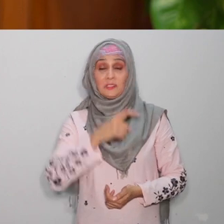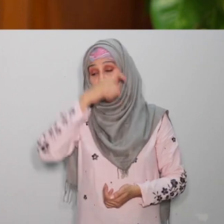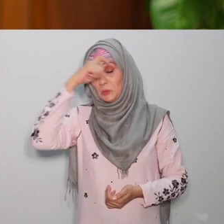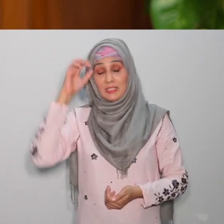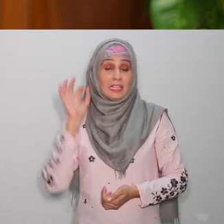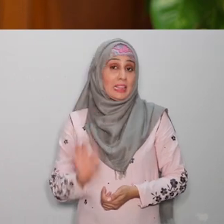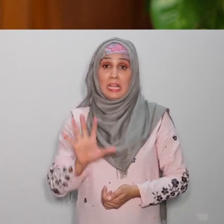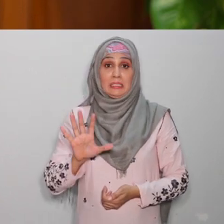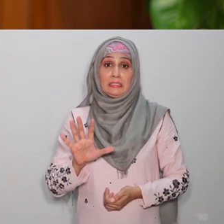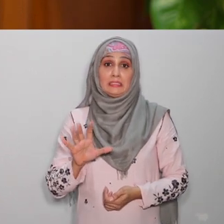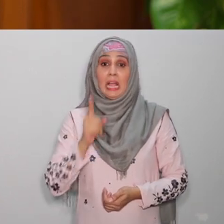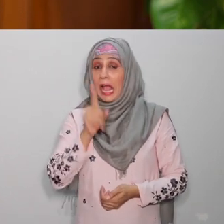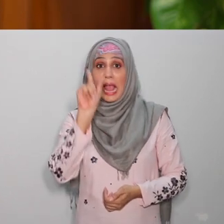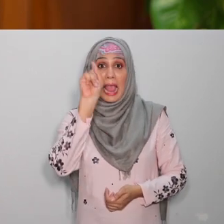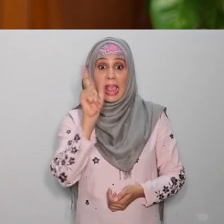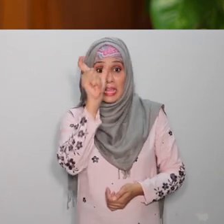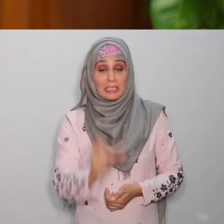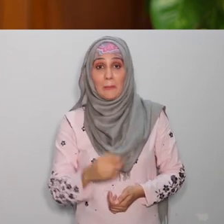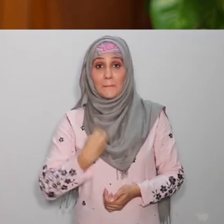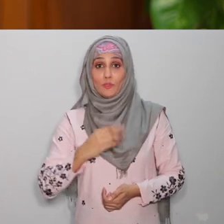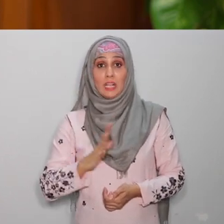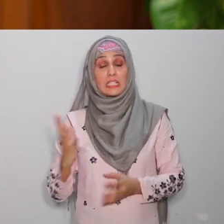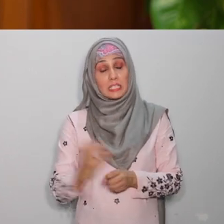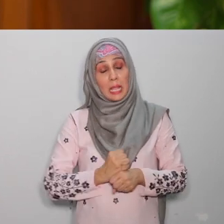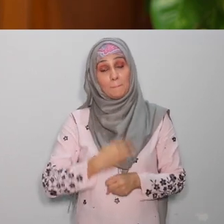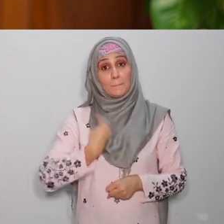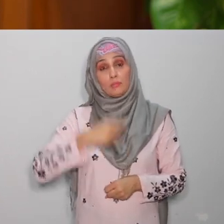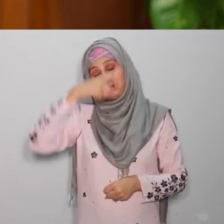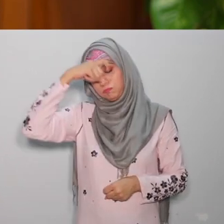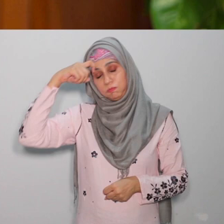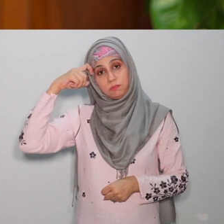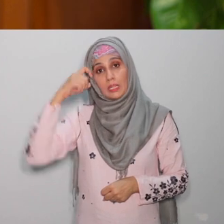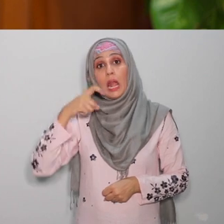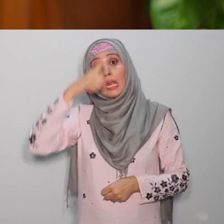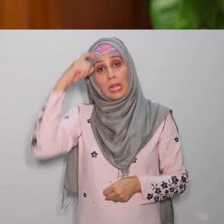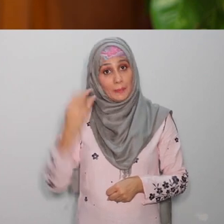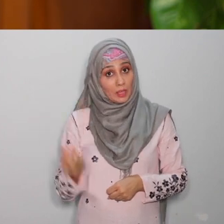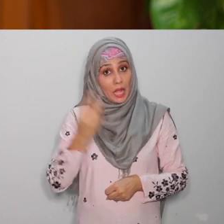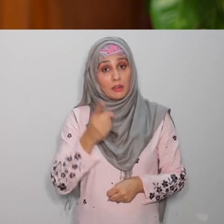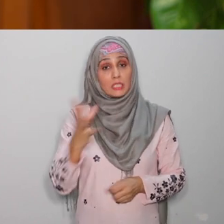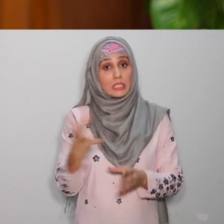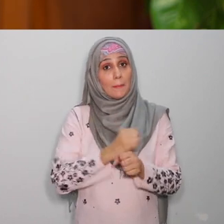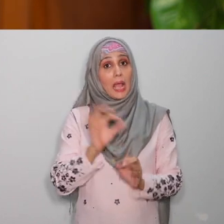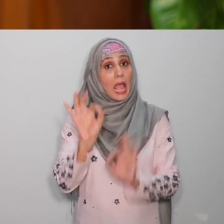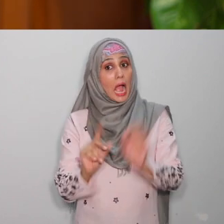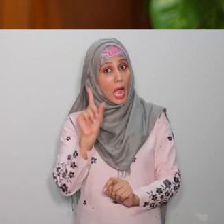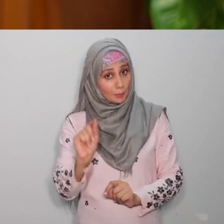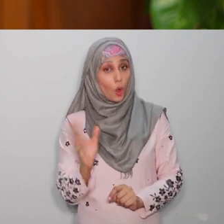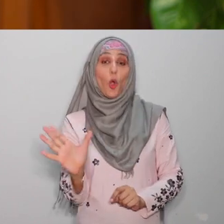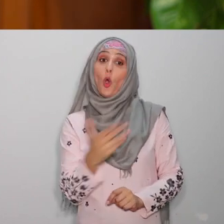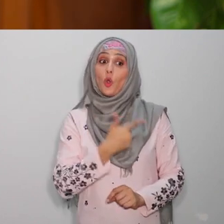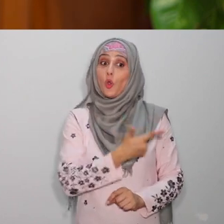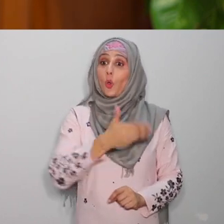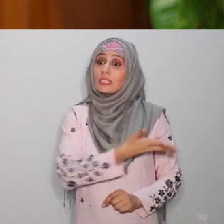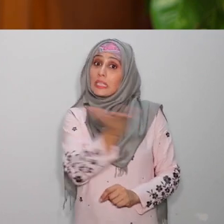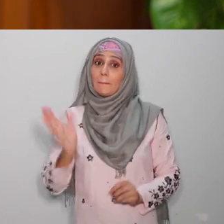हाँ, गर्मी तो है भाई, क्या करें। और सिर्फ आपको नहीं, सबको बहुत गर्मी लग रही है। गर्मियों में ख़ास तौर पे अपना भी ख्याल रखना है